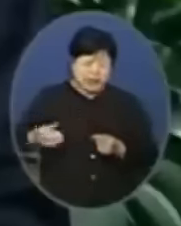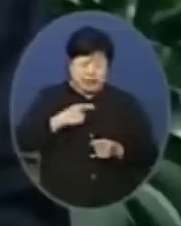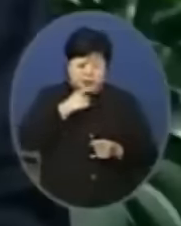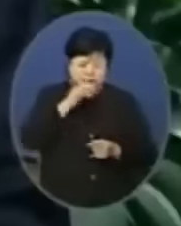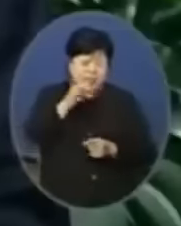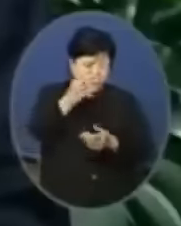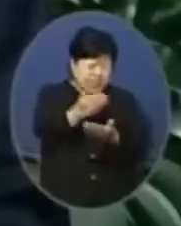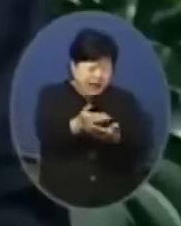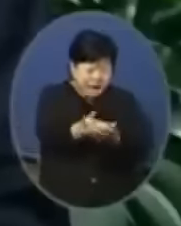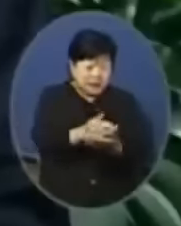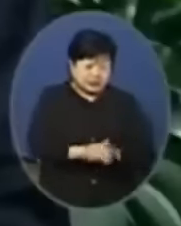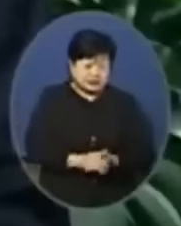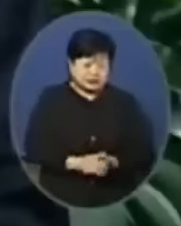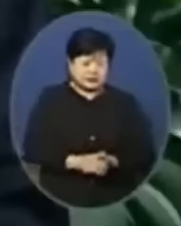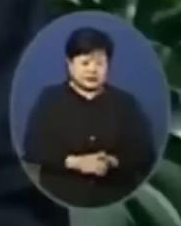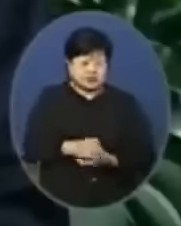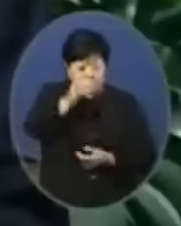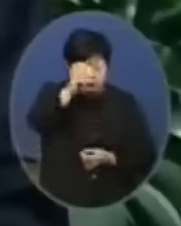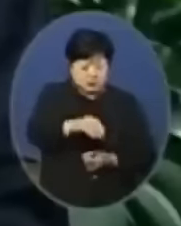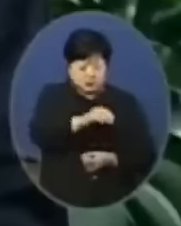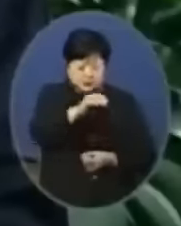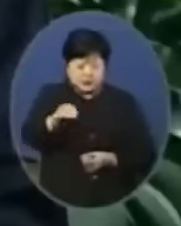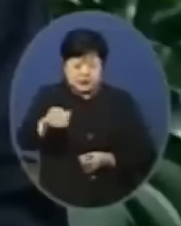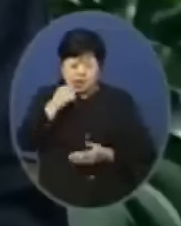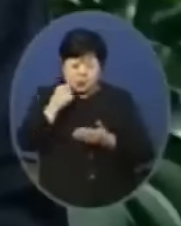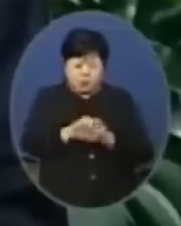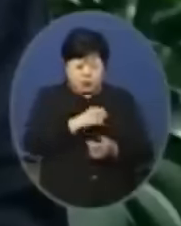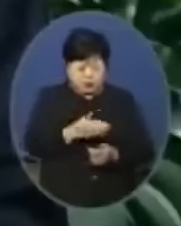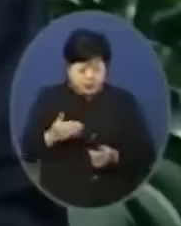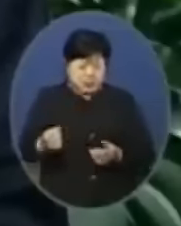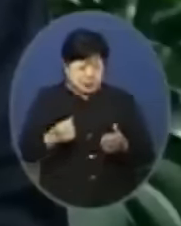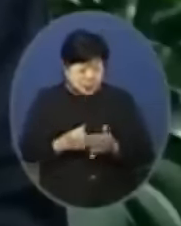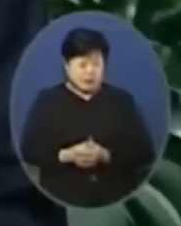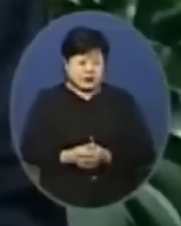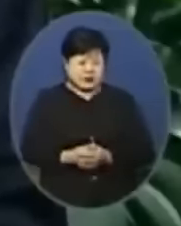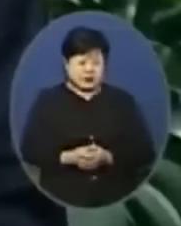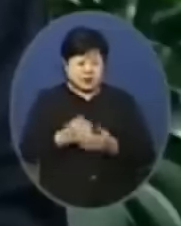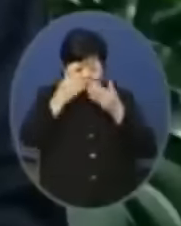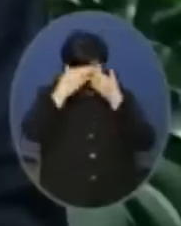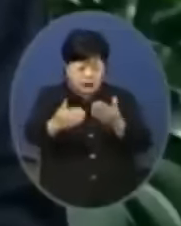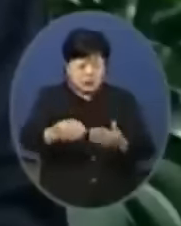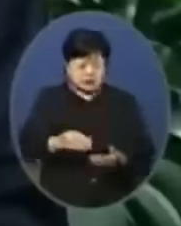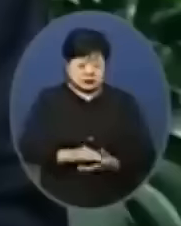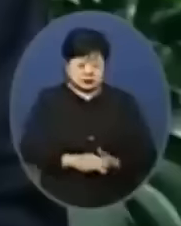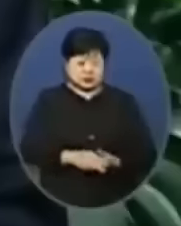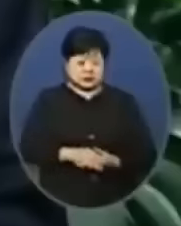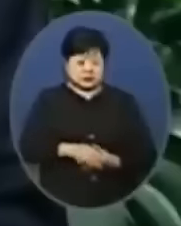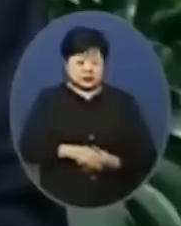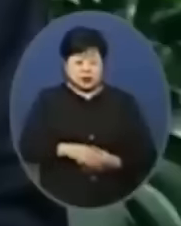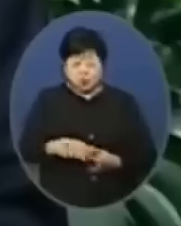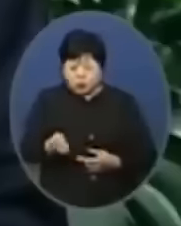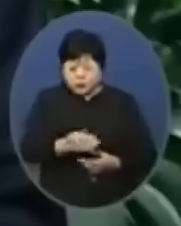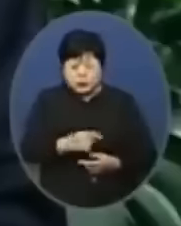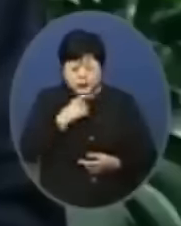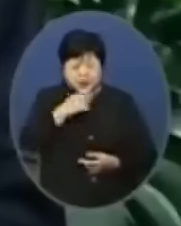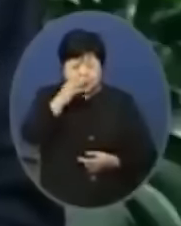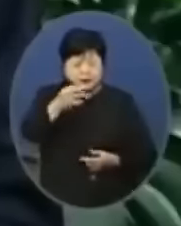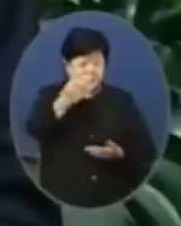내놓아라, 네가 나를 십자가에 못 박여 피를 다 흘렸으니 값없이 흘린 피가 없다, 피값을